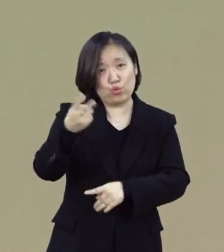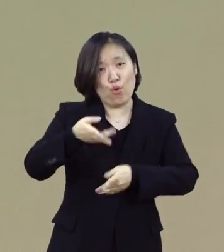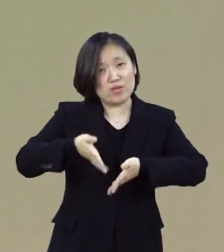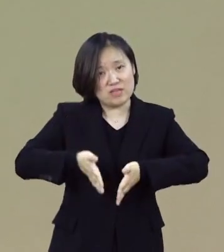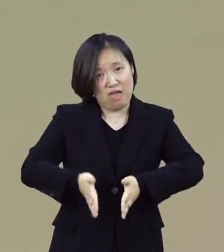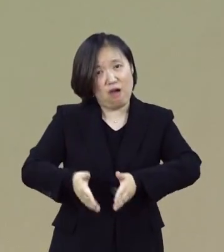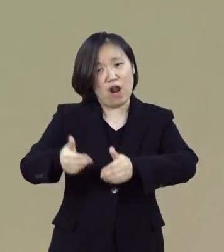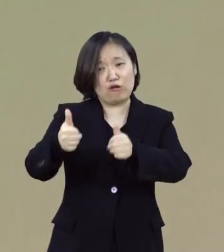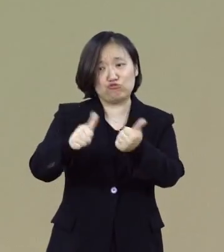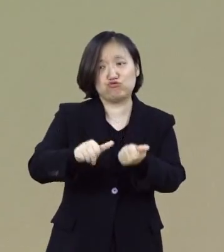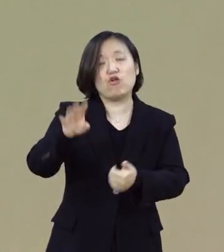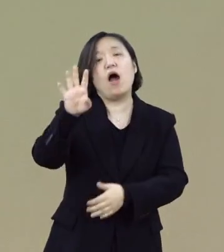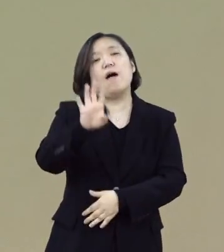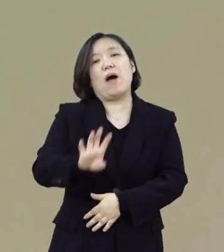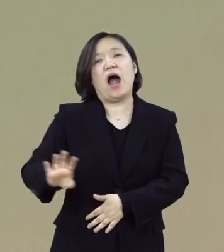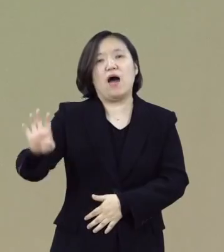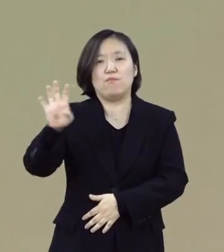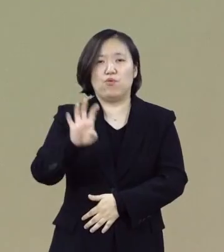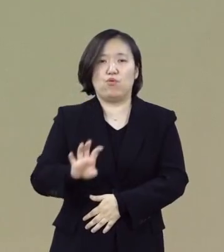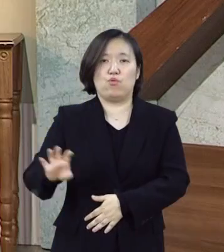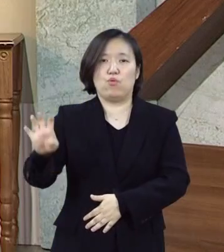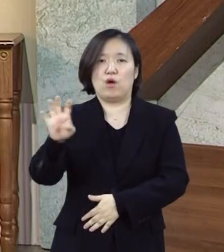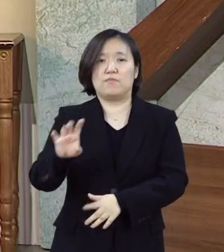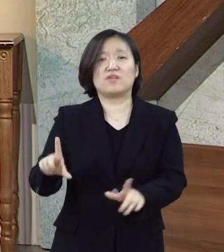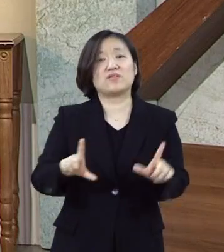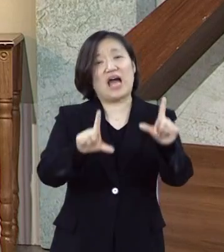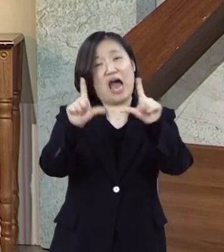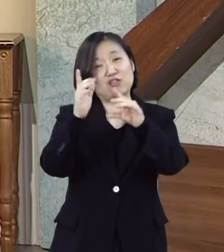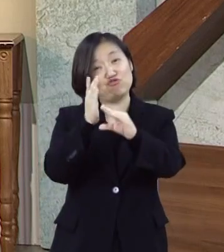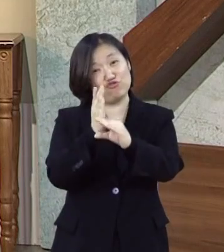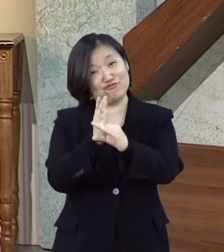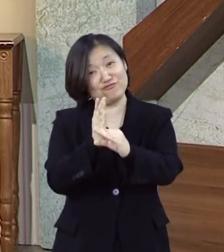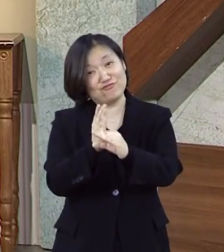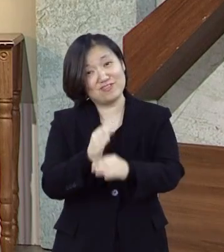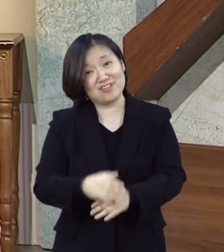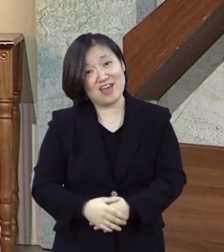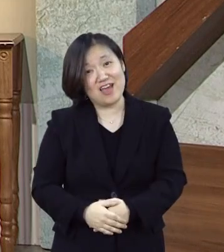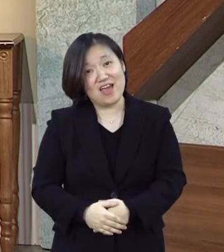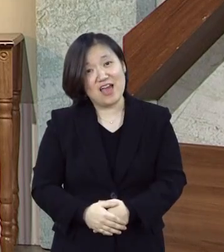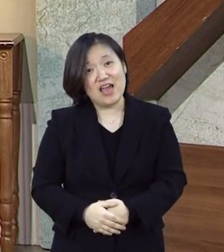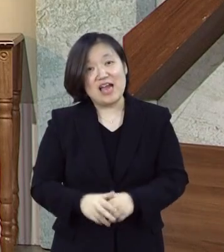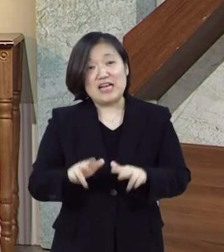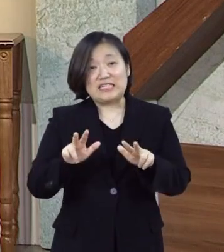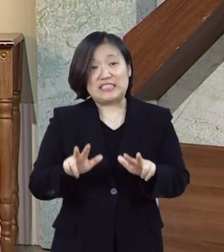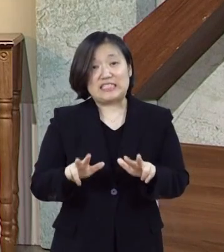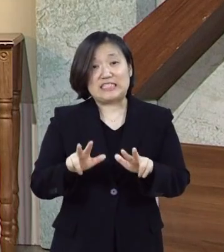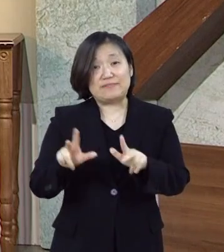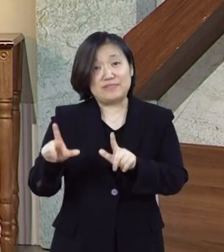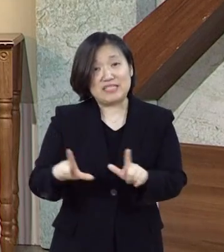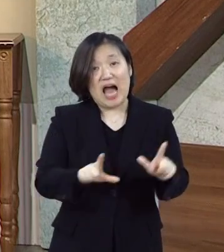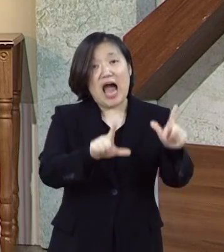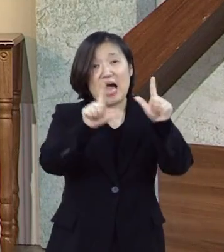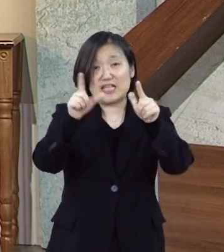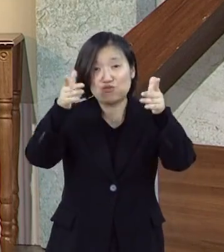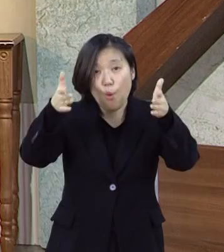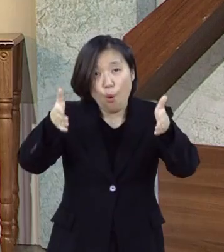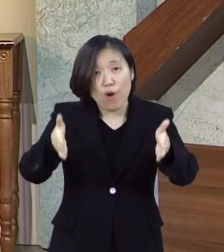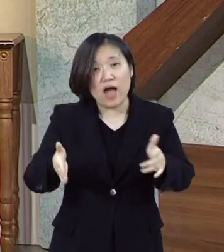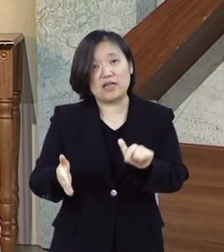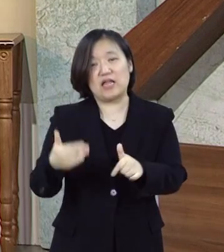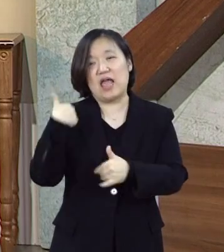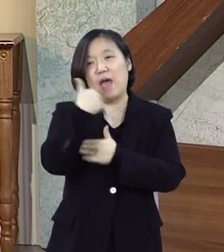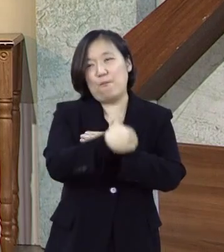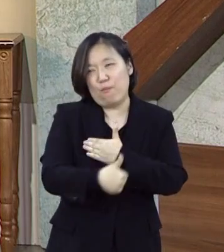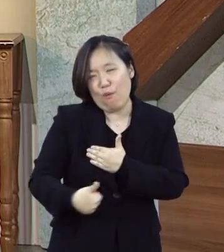참으로 어렵고 어려운 일입니다. 지금까지 이번 생 살아오면서 몸과 말과 생각으로